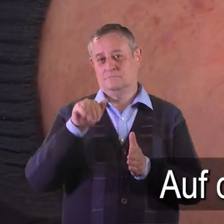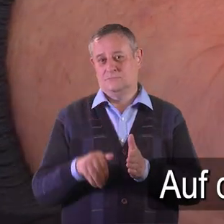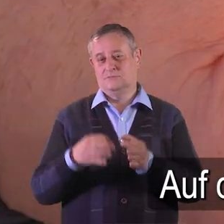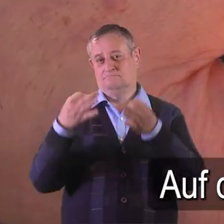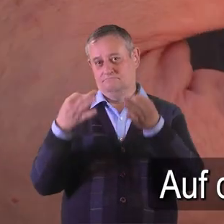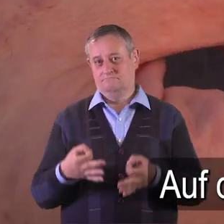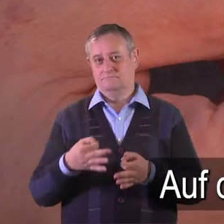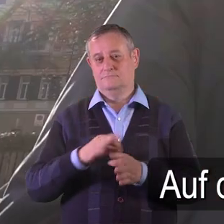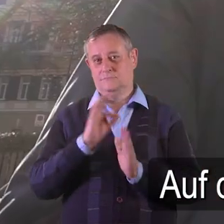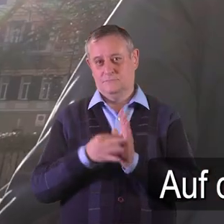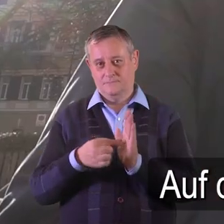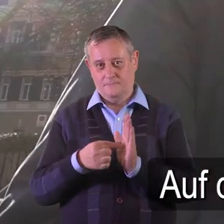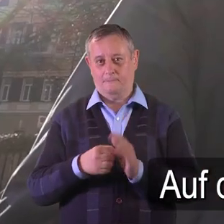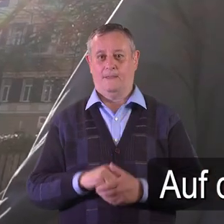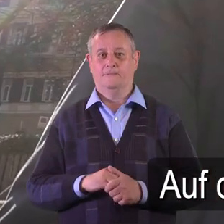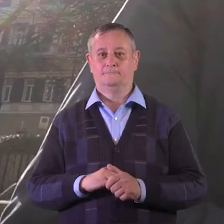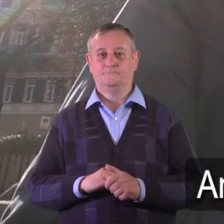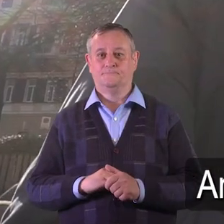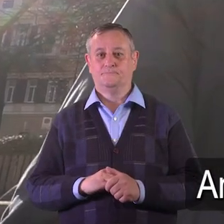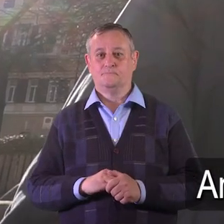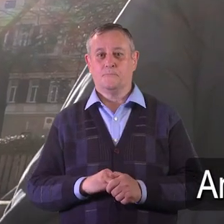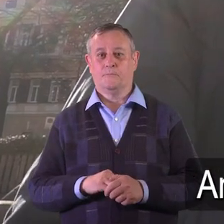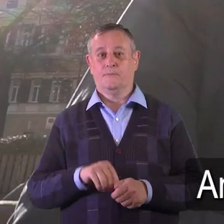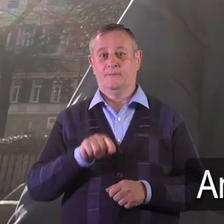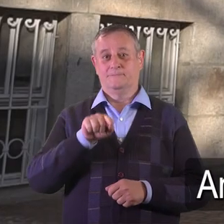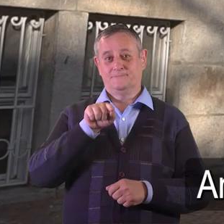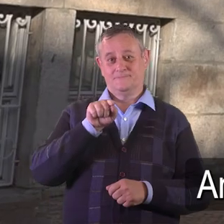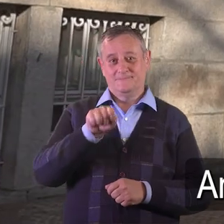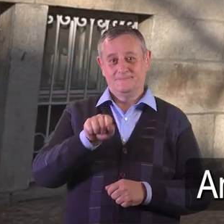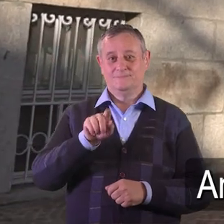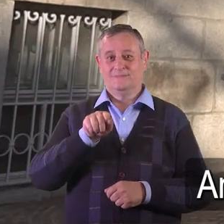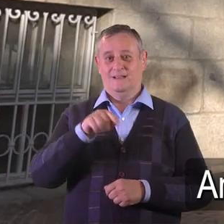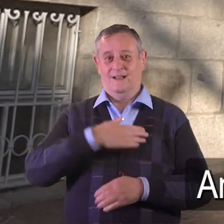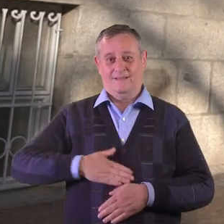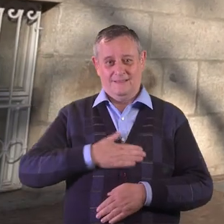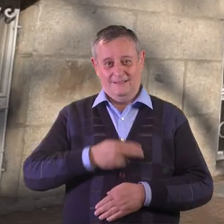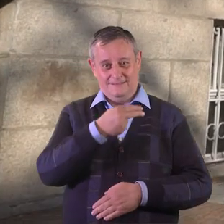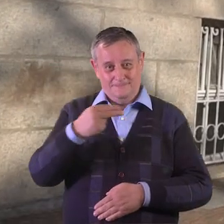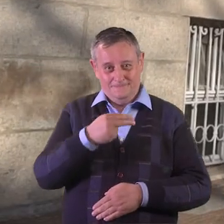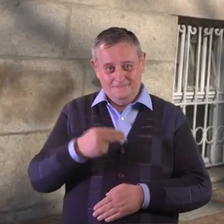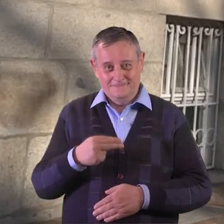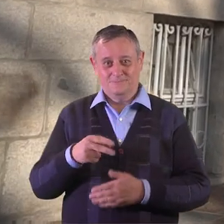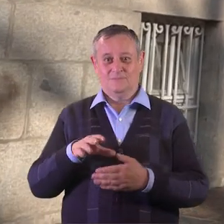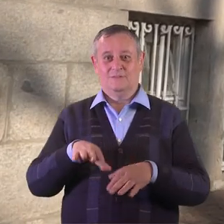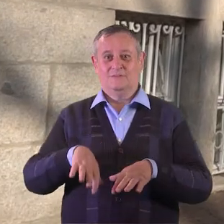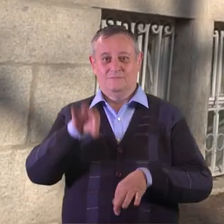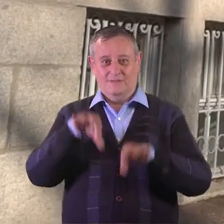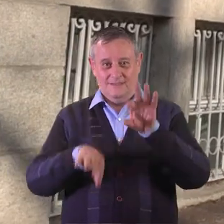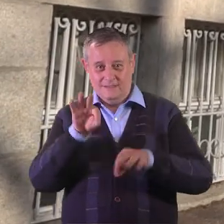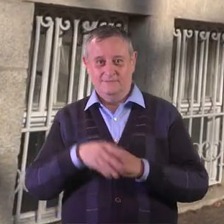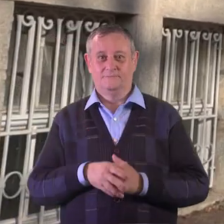auf dem wahlausweis sieht Herr Müller an dieser Adresse kann ich wählen dieser Ort heißt